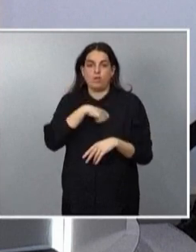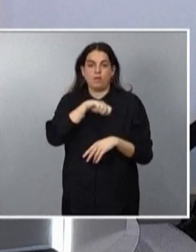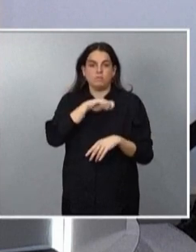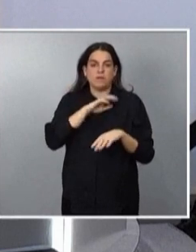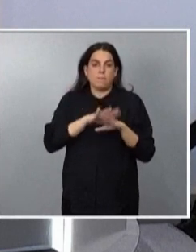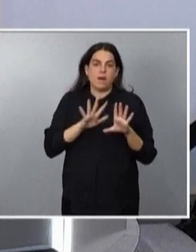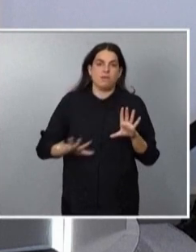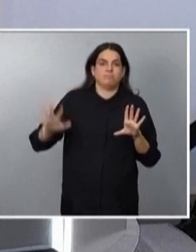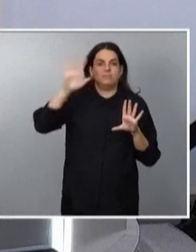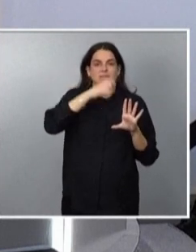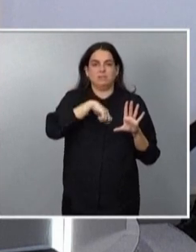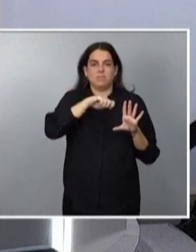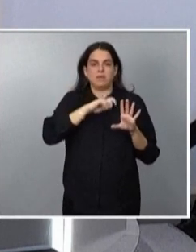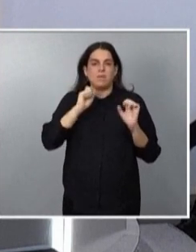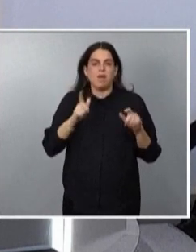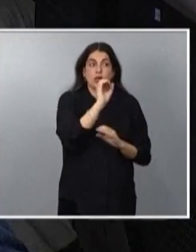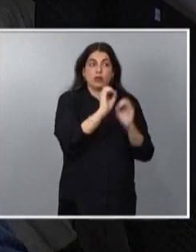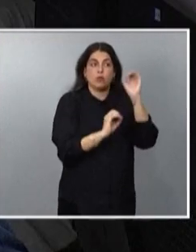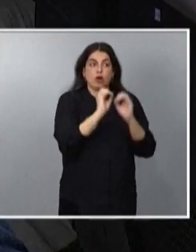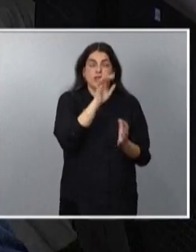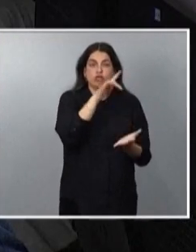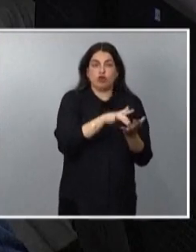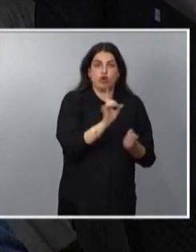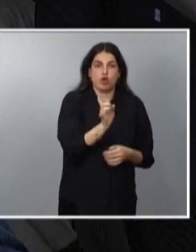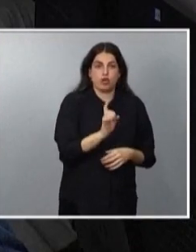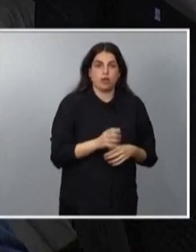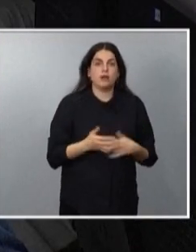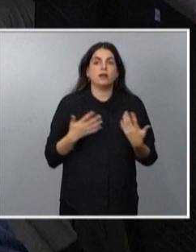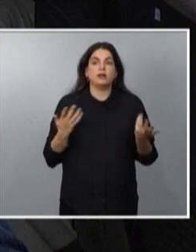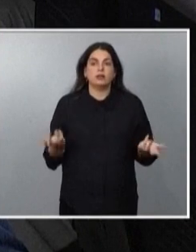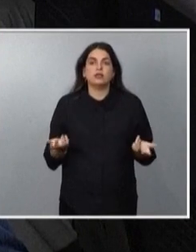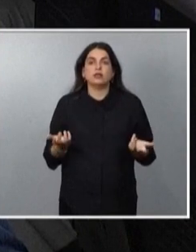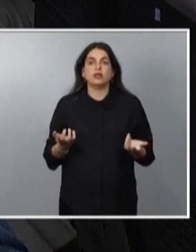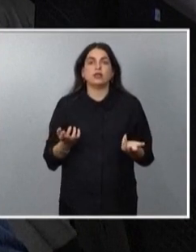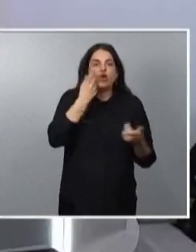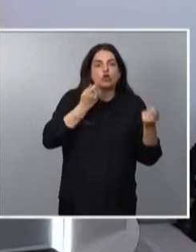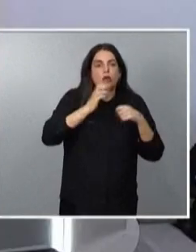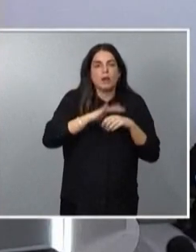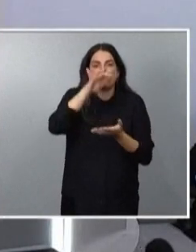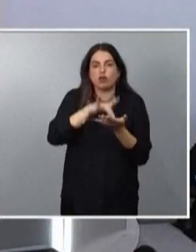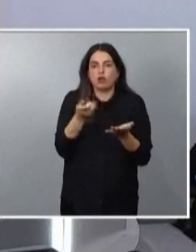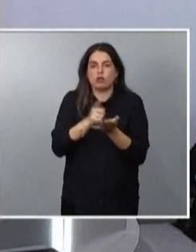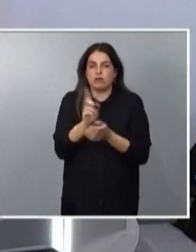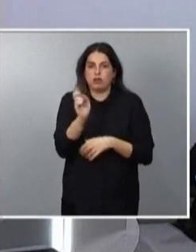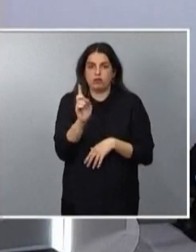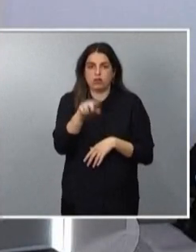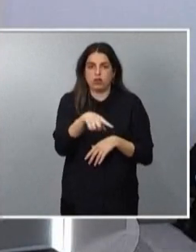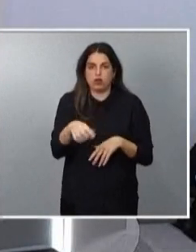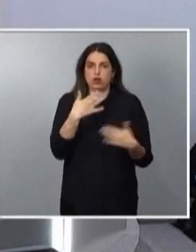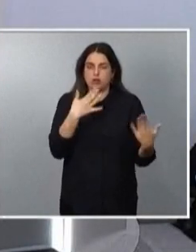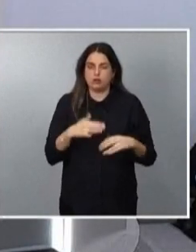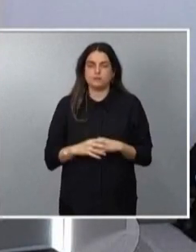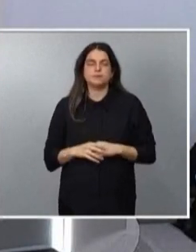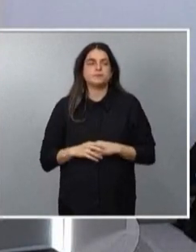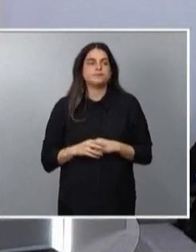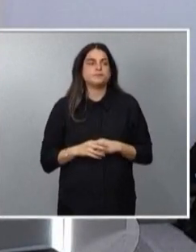hogy a felső vezetői szinten a nők aránya legalább 40%-os legyen minden szektorban, így cégeknél, a kormányban vagy a